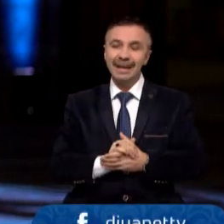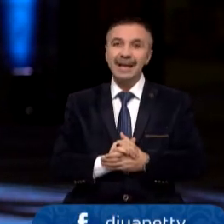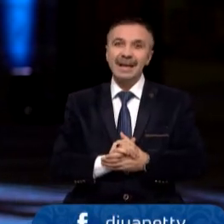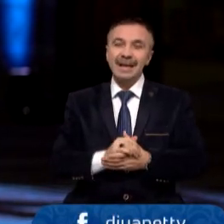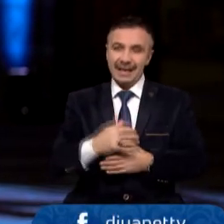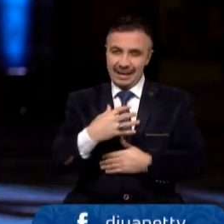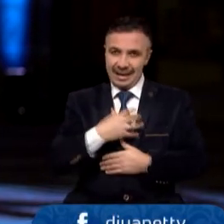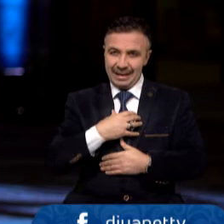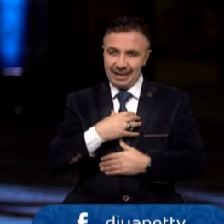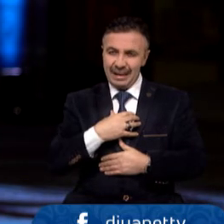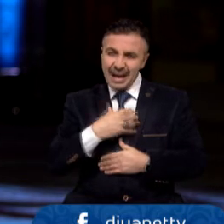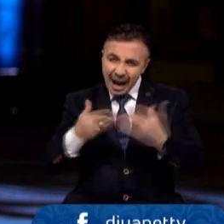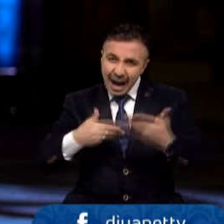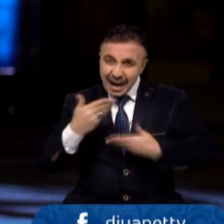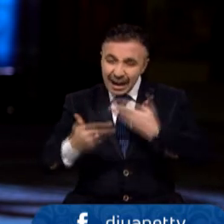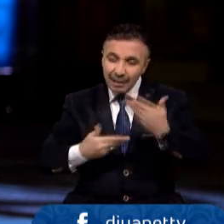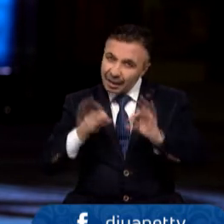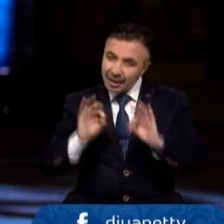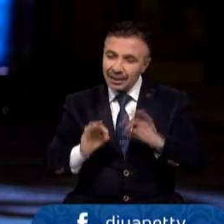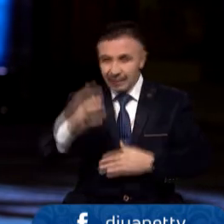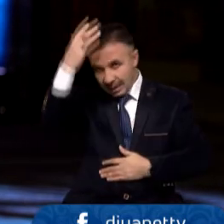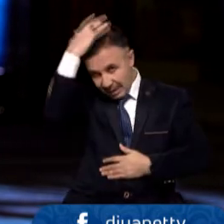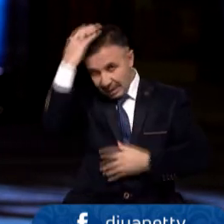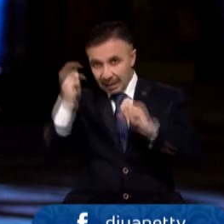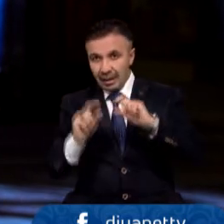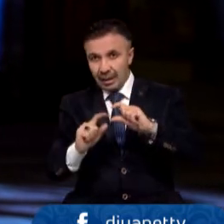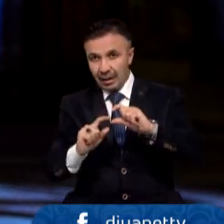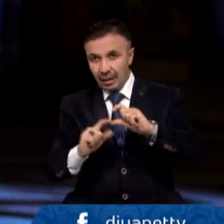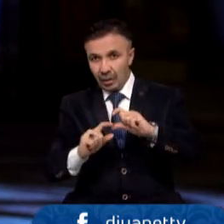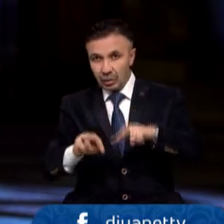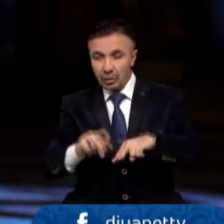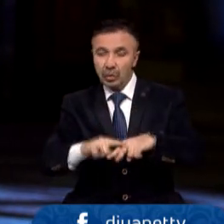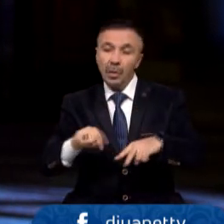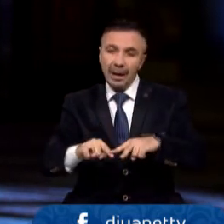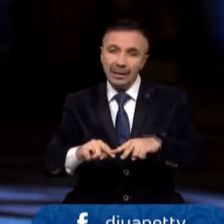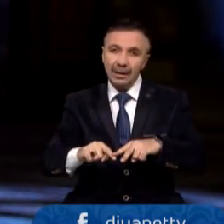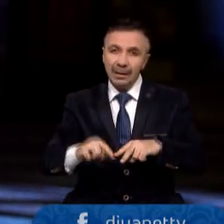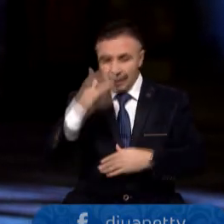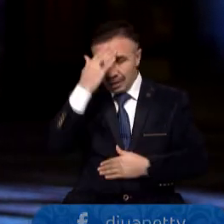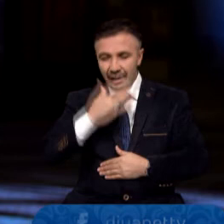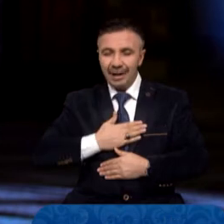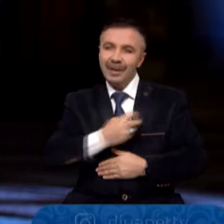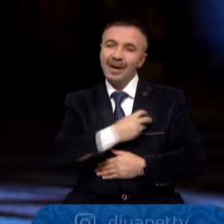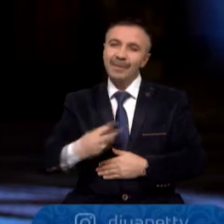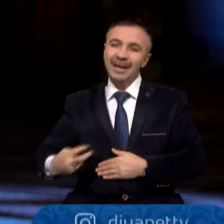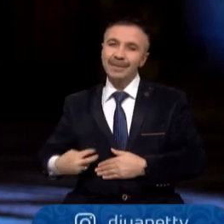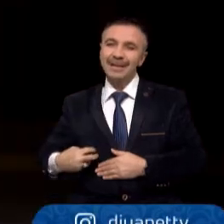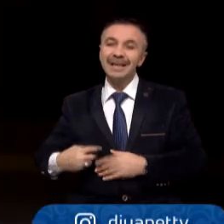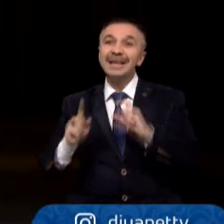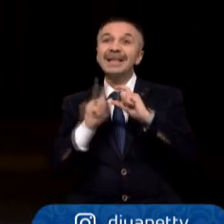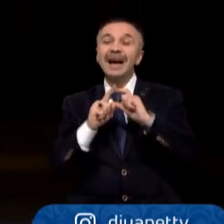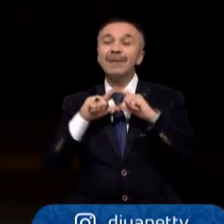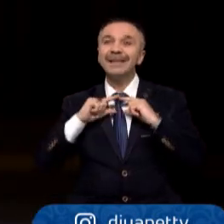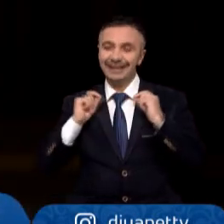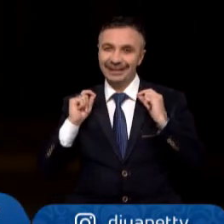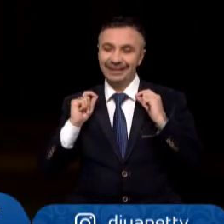kendisinden söz etmeye başladığımız Hazreti Osman Radıyallahu anh'ın Peygamber Efendimiz'in damadıdır